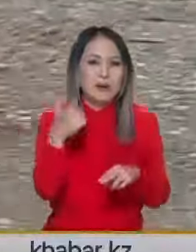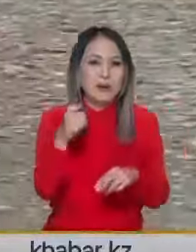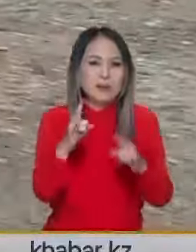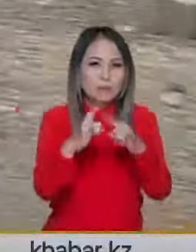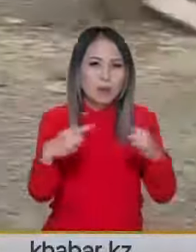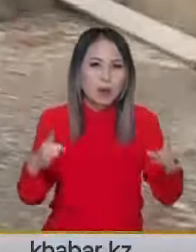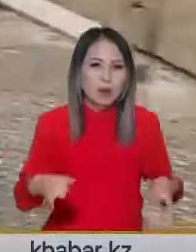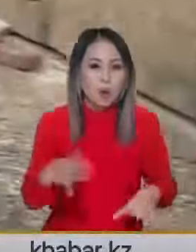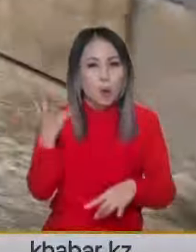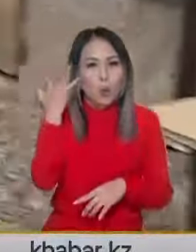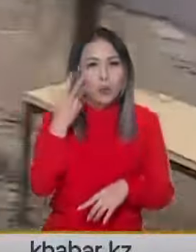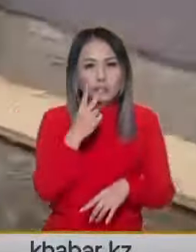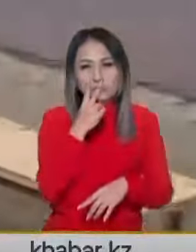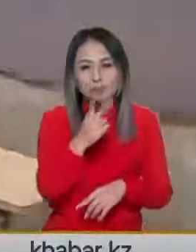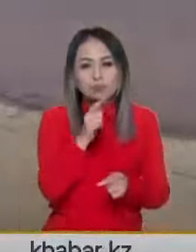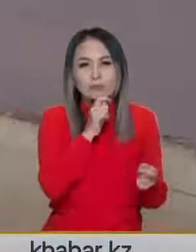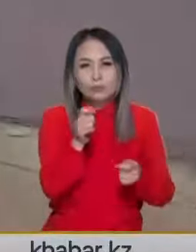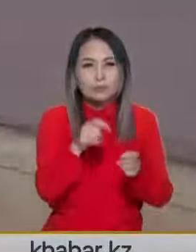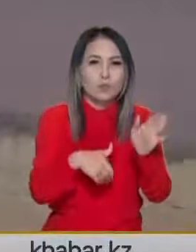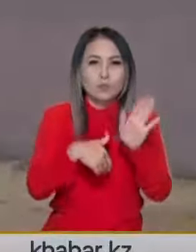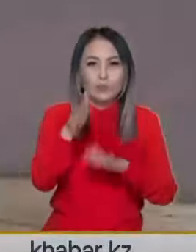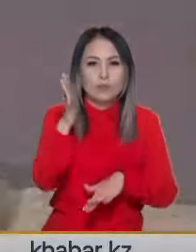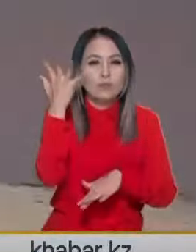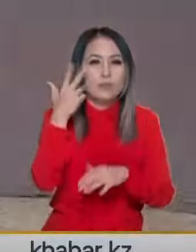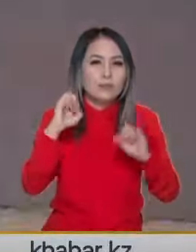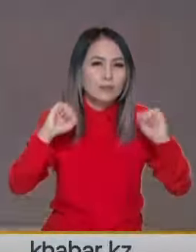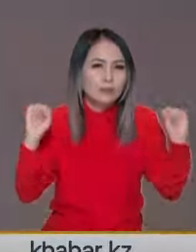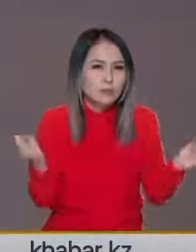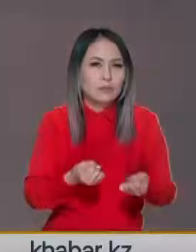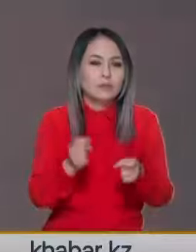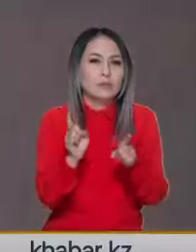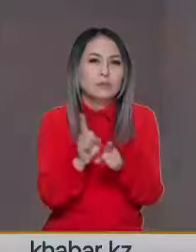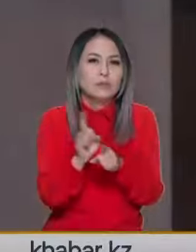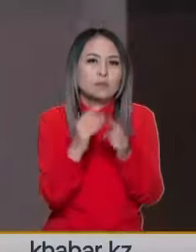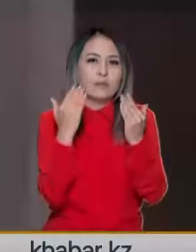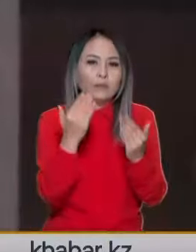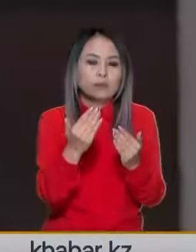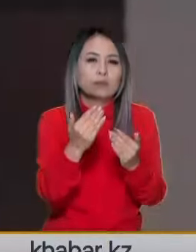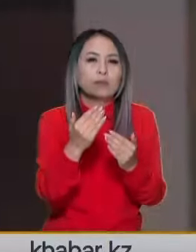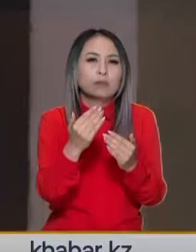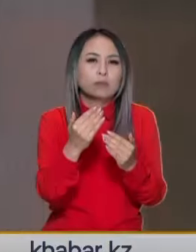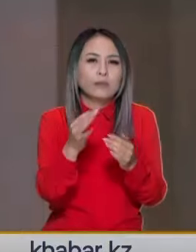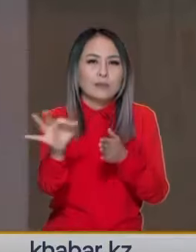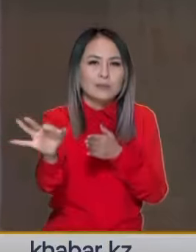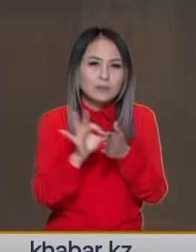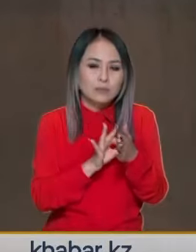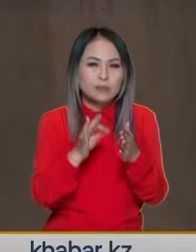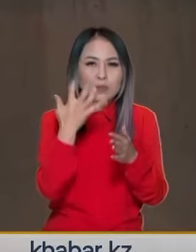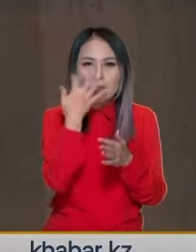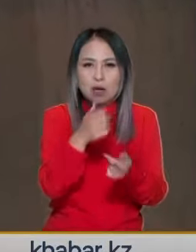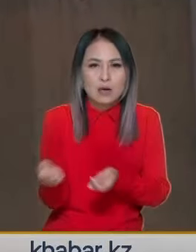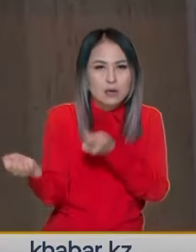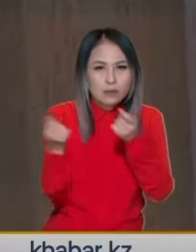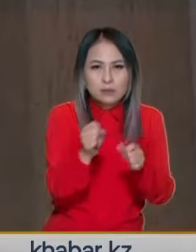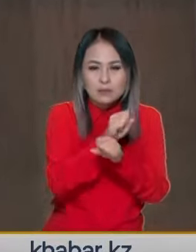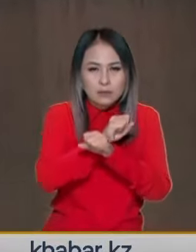баллондары. Оларды қолданғанда да аса сақ болған жөн. Әсіресе қыстың қақаған аязында оларды сырттан бірден үйге ыстық жерге кіргізуге